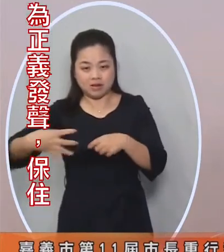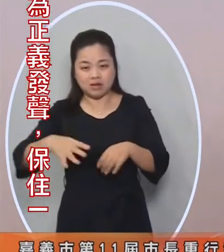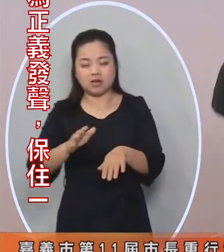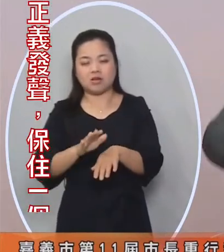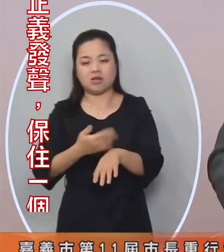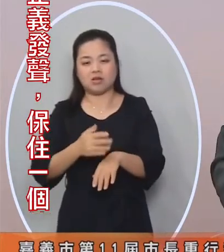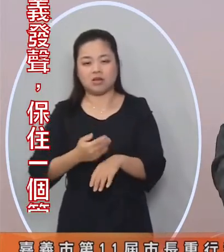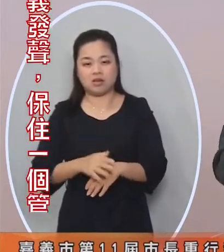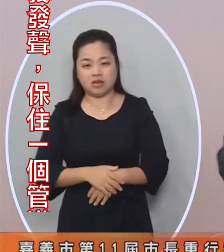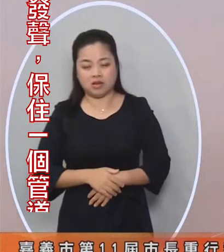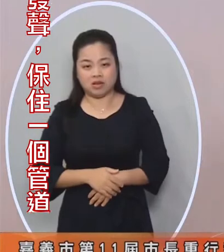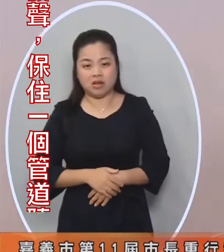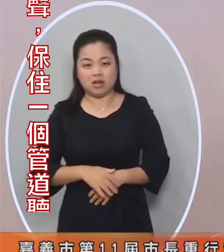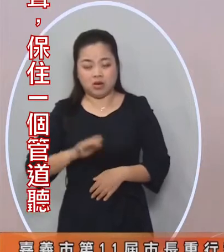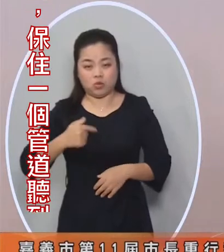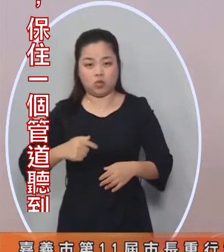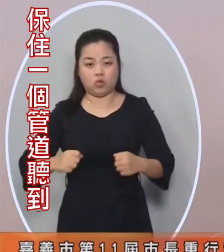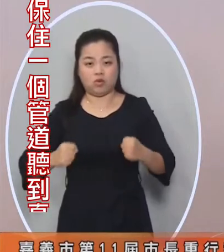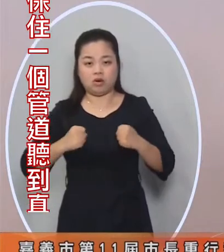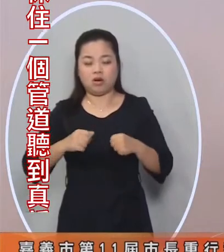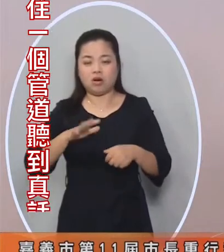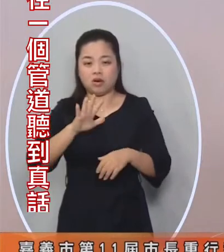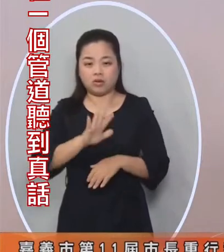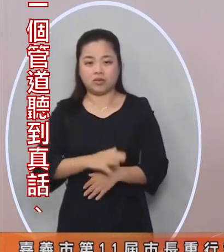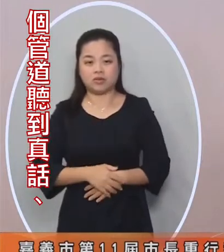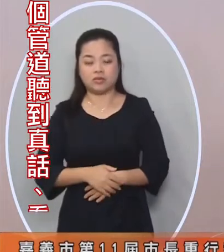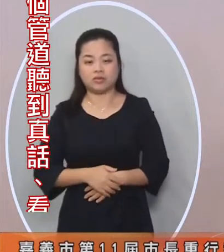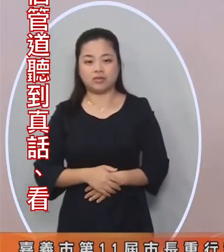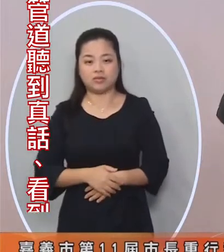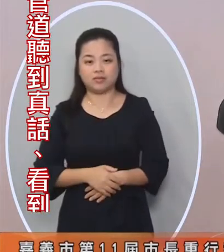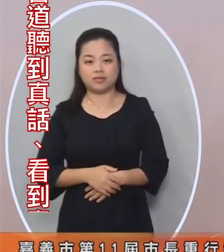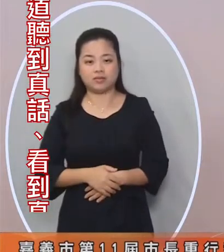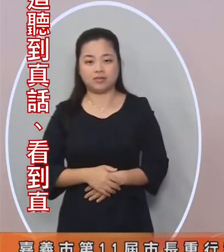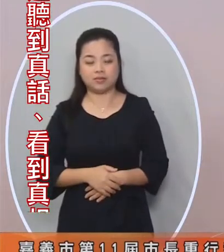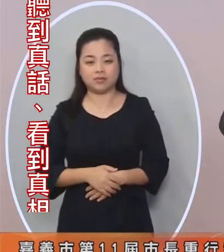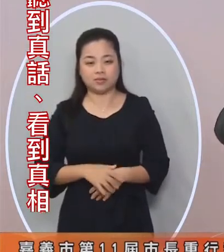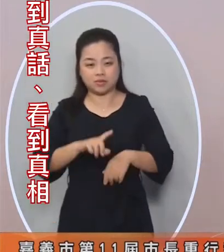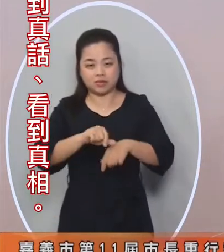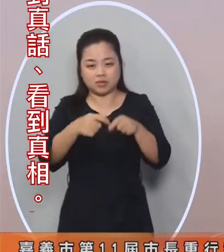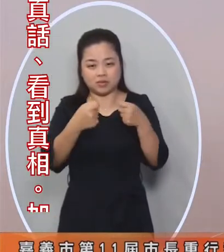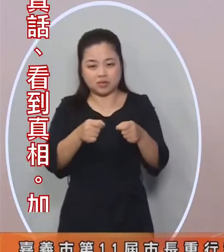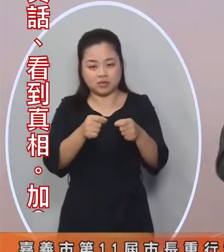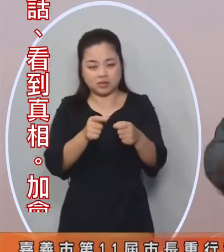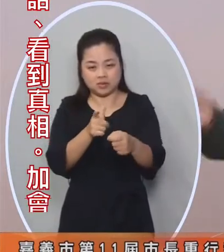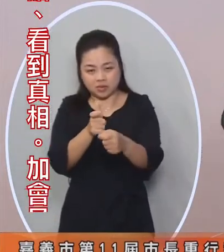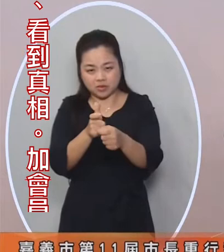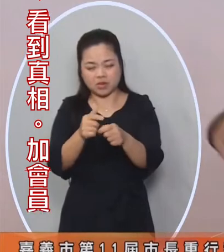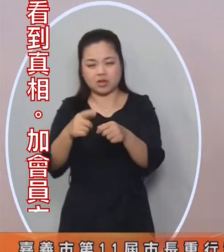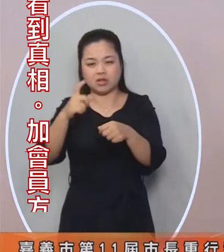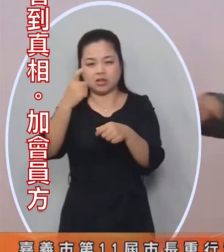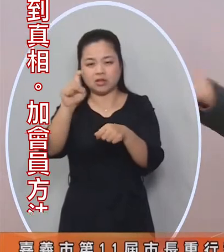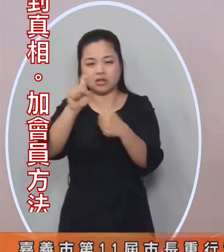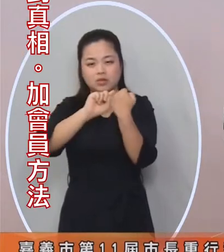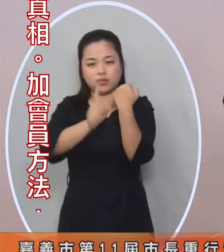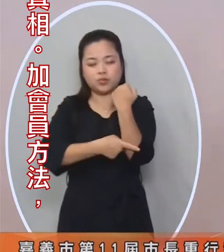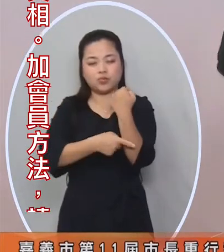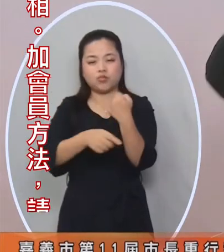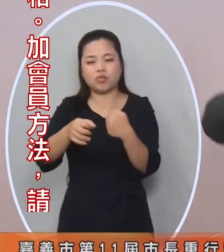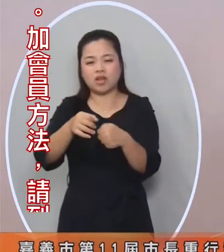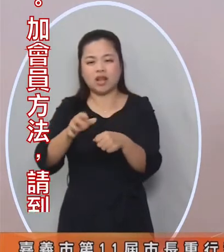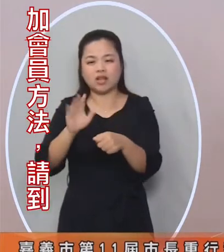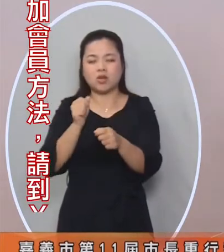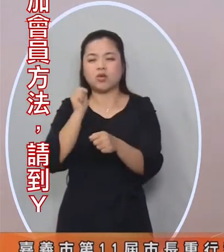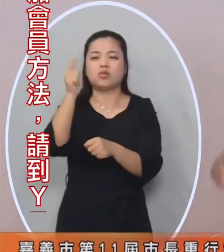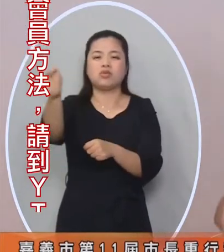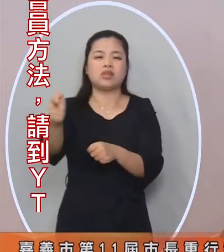要你抢人个跳，但是我含你屁股。啊！底穿十公尺有效呢，上无你量来量去，拍